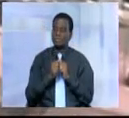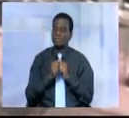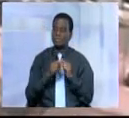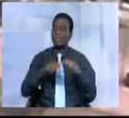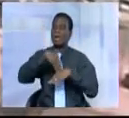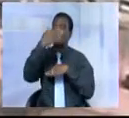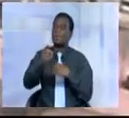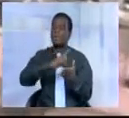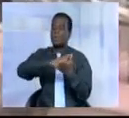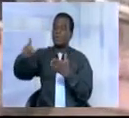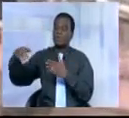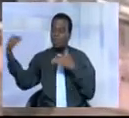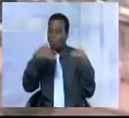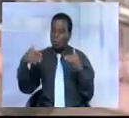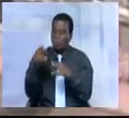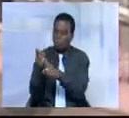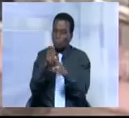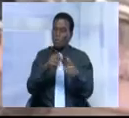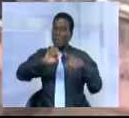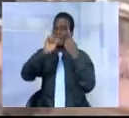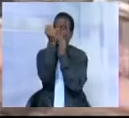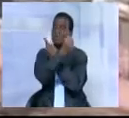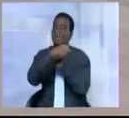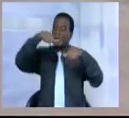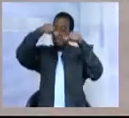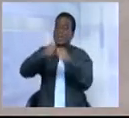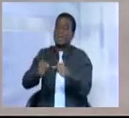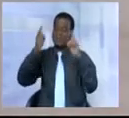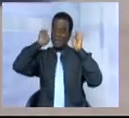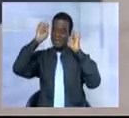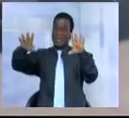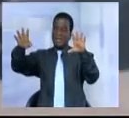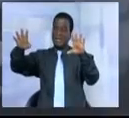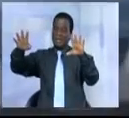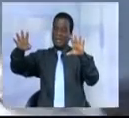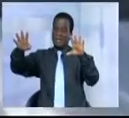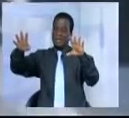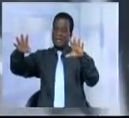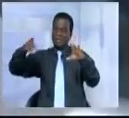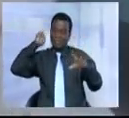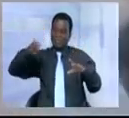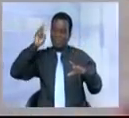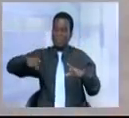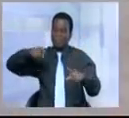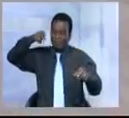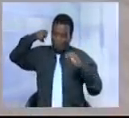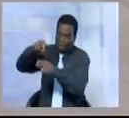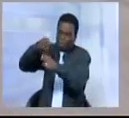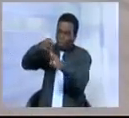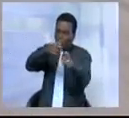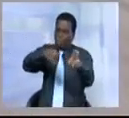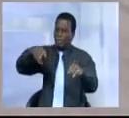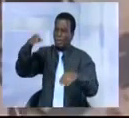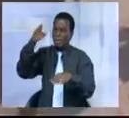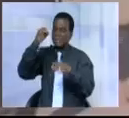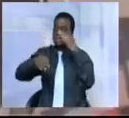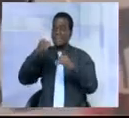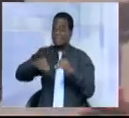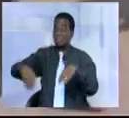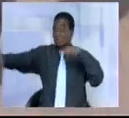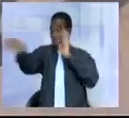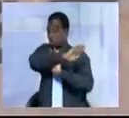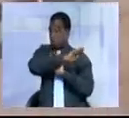Après une semaine de combat, la situation reste toutefois plus dangereuse à Fallujah. Menacée d'une frappe si les tribus ne coopéraient pas à chasser